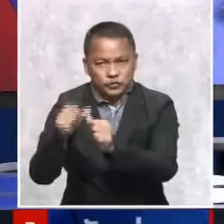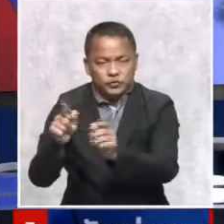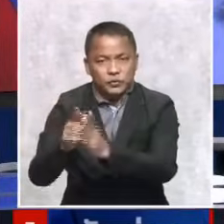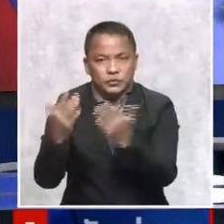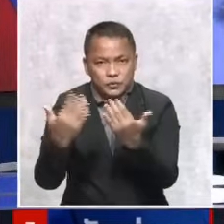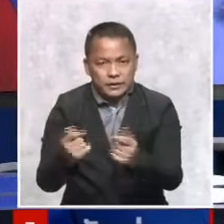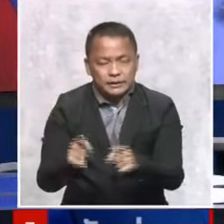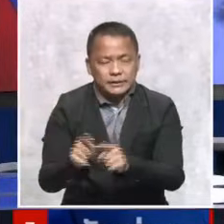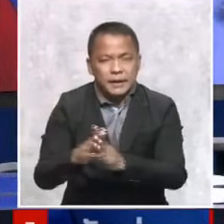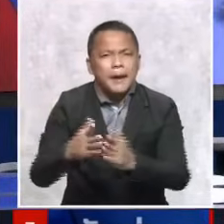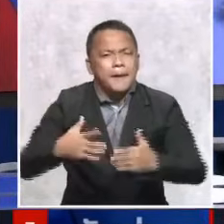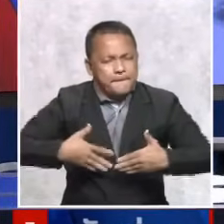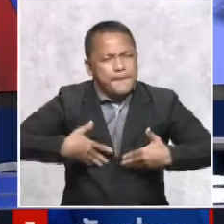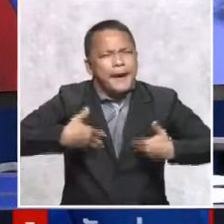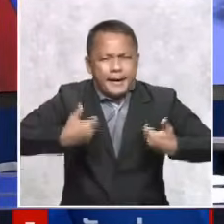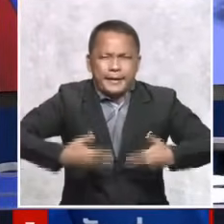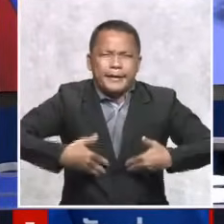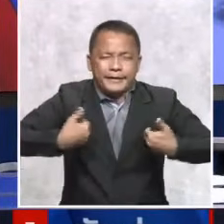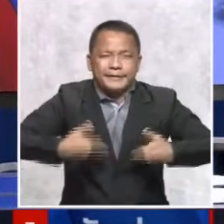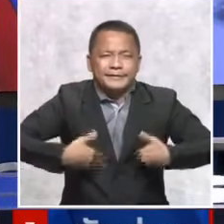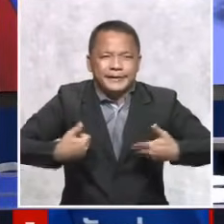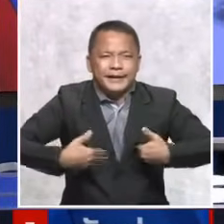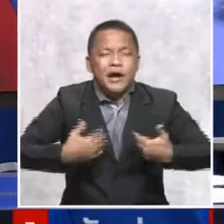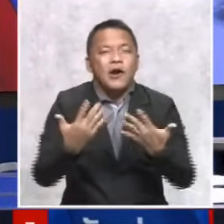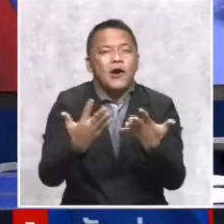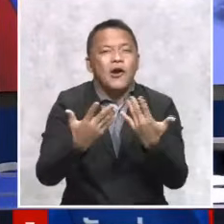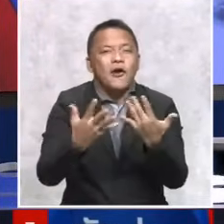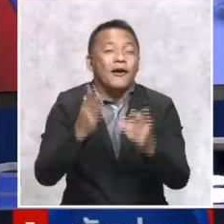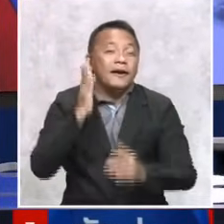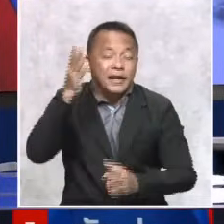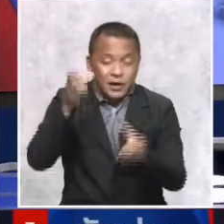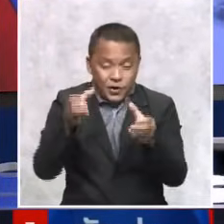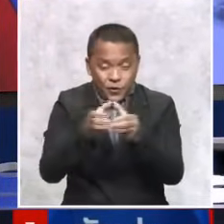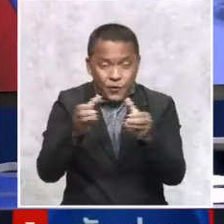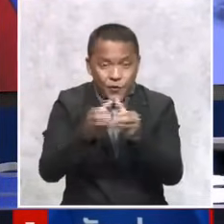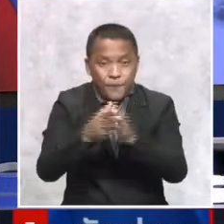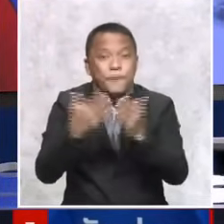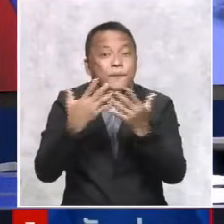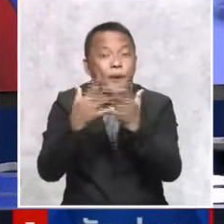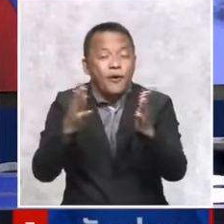อนนี้ก็สบายใจขึ้นหน่อย ใช่ ก็รอวันที่กลุ่มฮามาสจะปล่อยตัวเพิ่มเติมออกมา